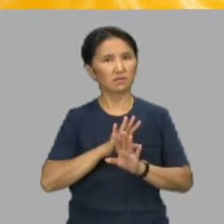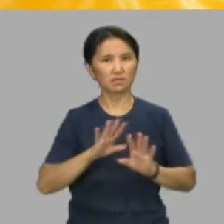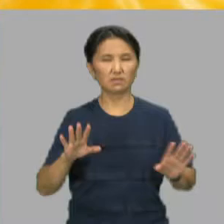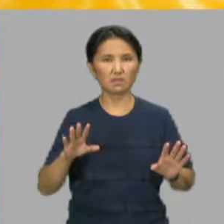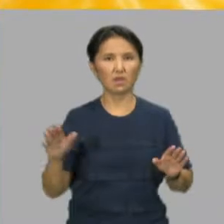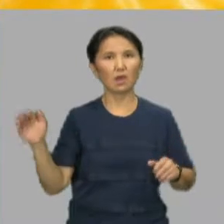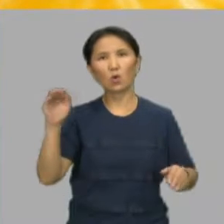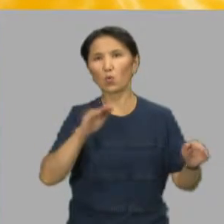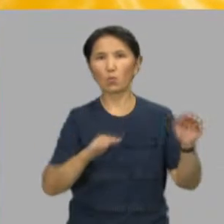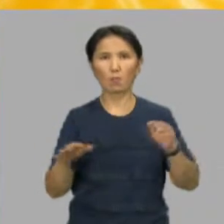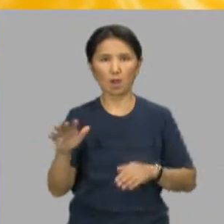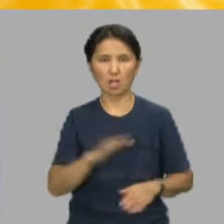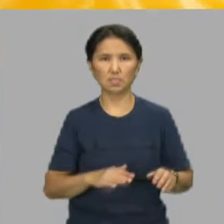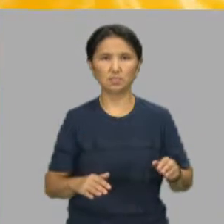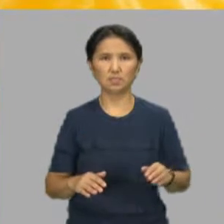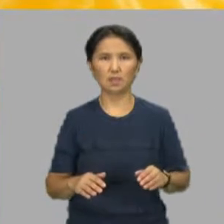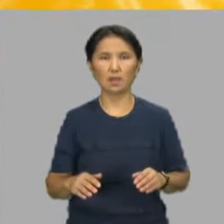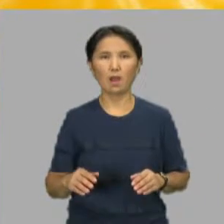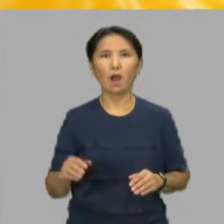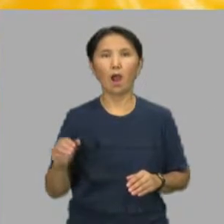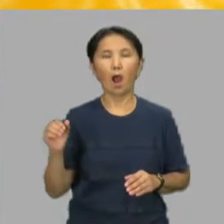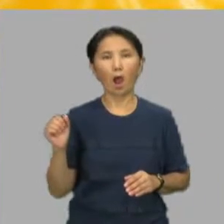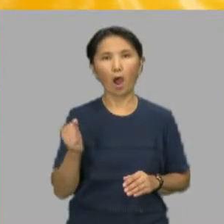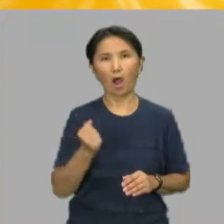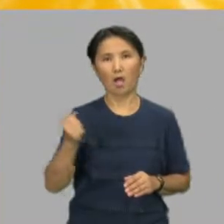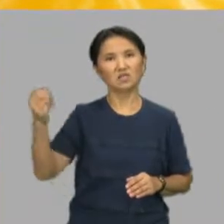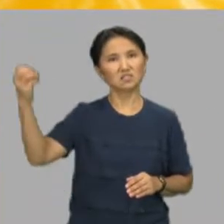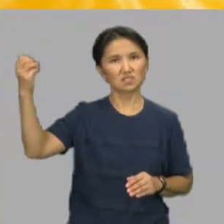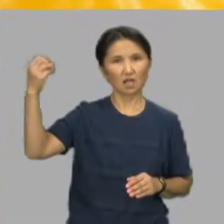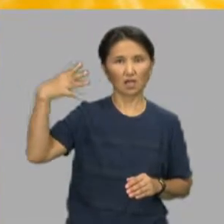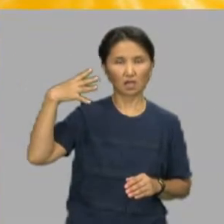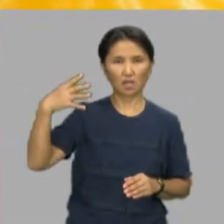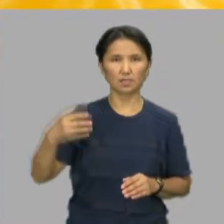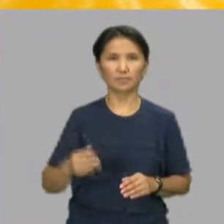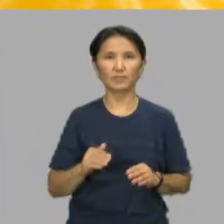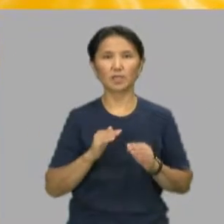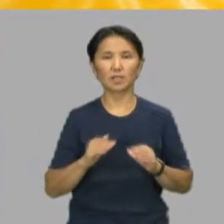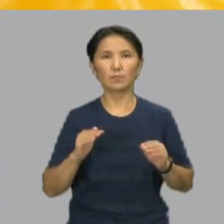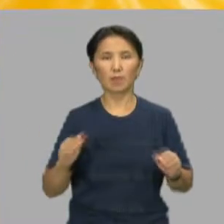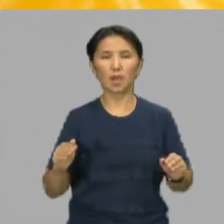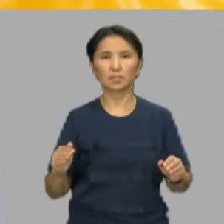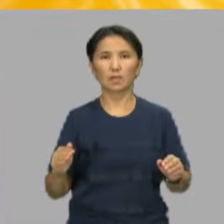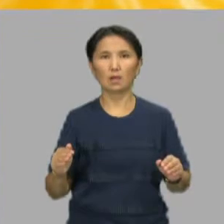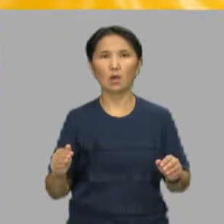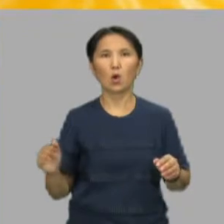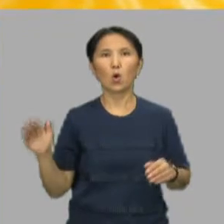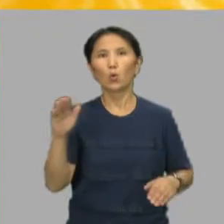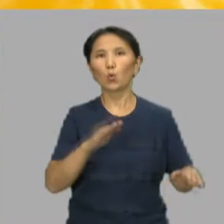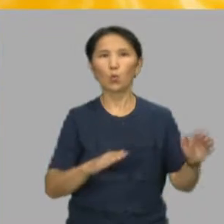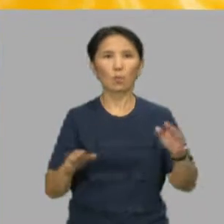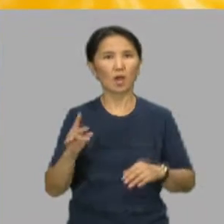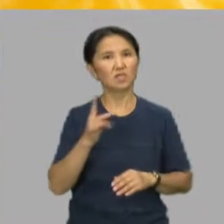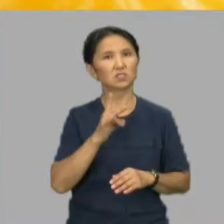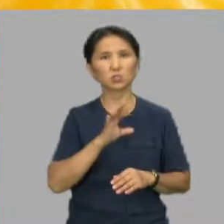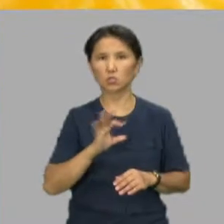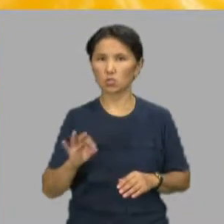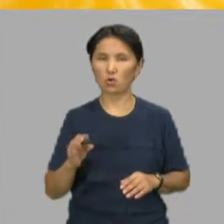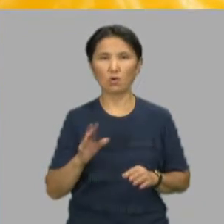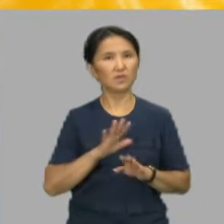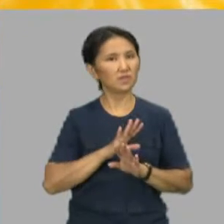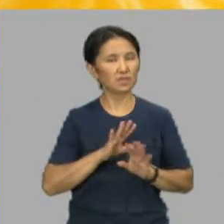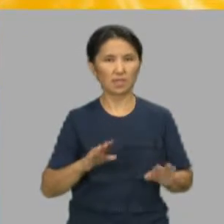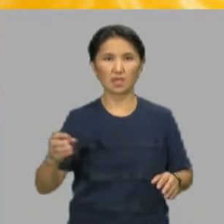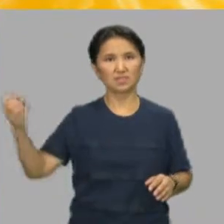Ребята не купались, а загорали. Ребята купались, но